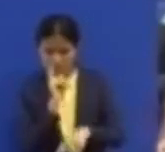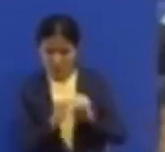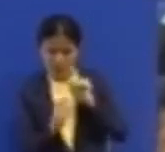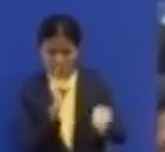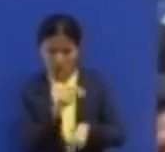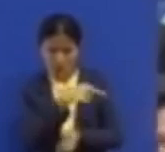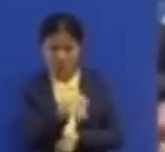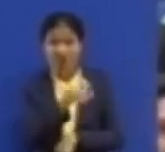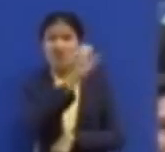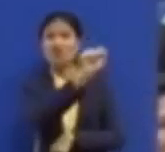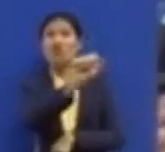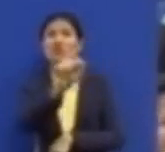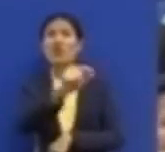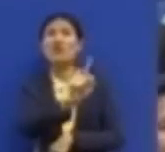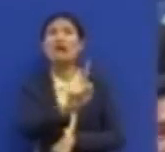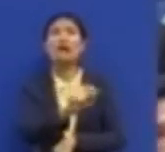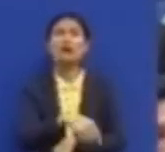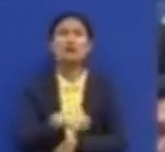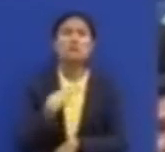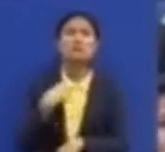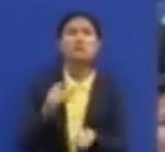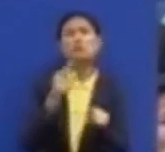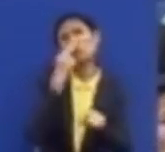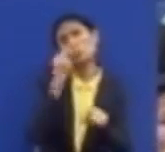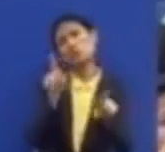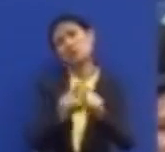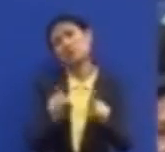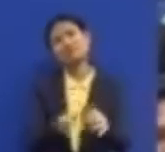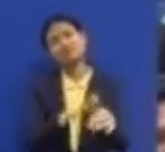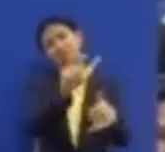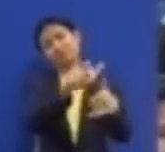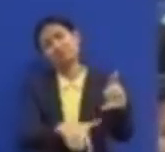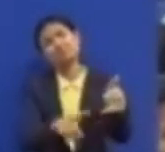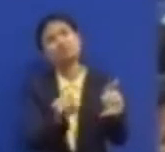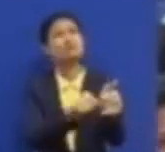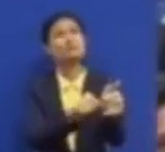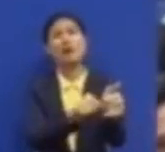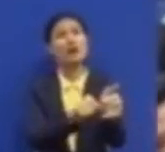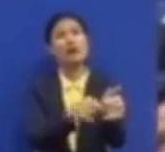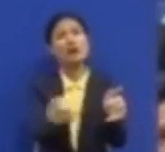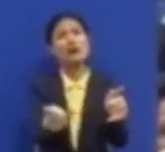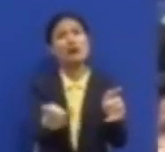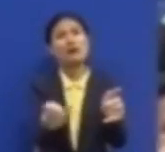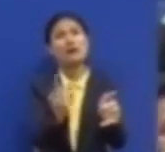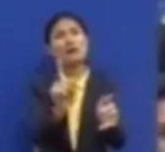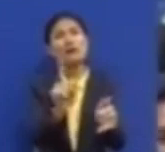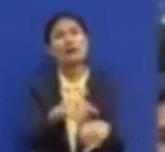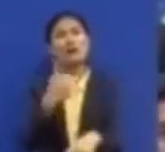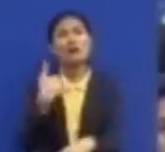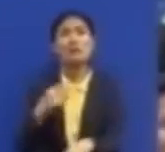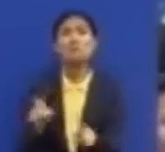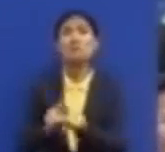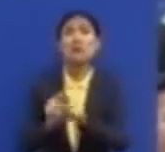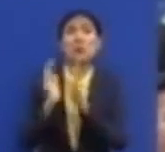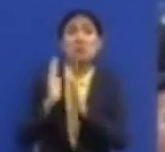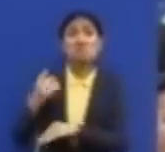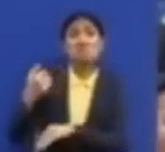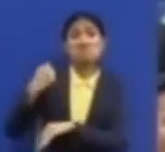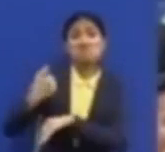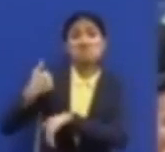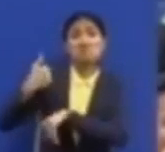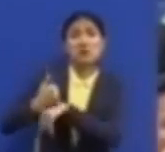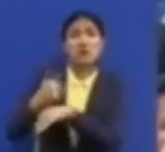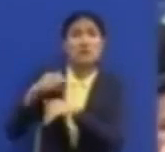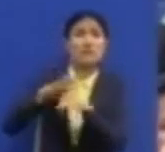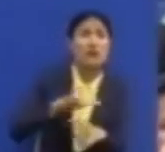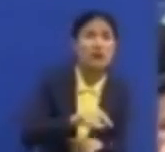งที่ค่อนข้างไร้คุณภาพจากผู้มีอำนาจที่ดูถูกดูแคลนเราแล้วก็ยังได้ยิน